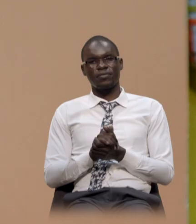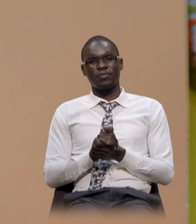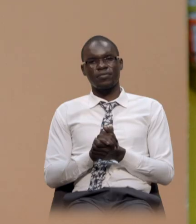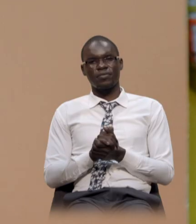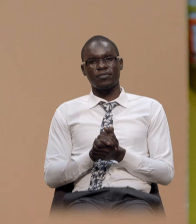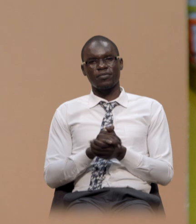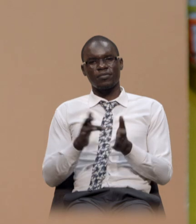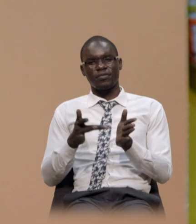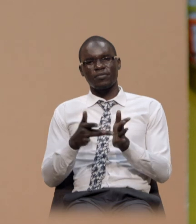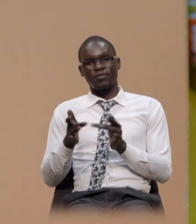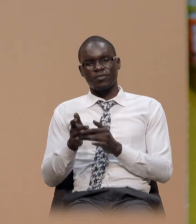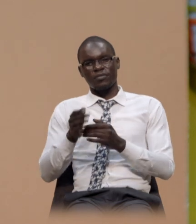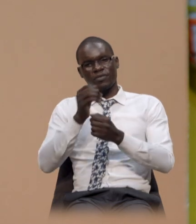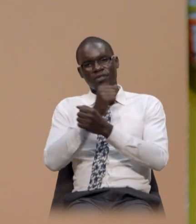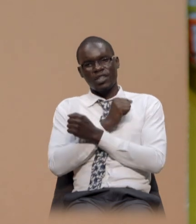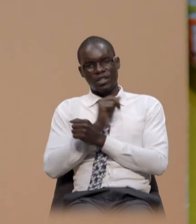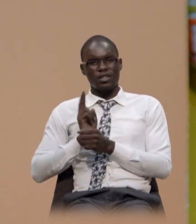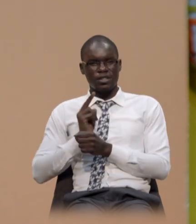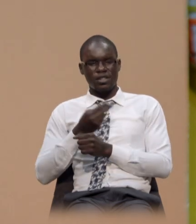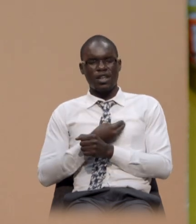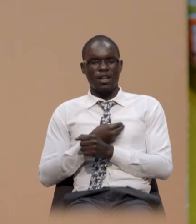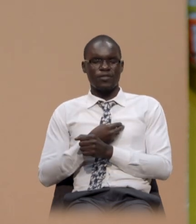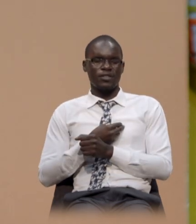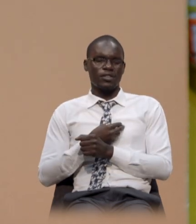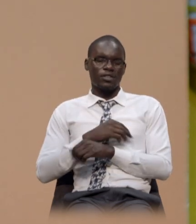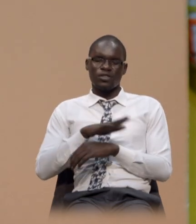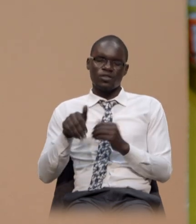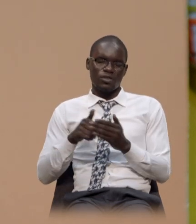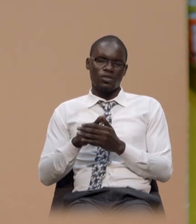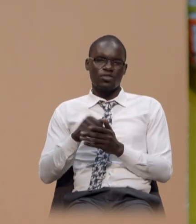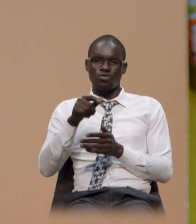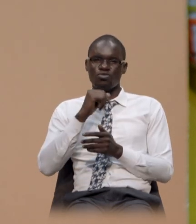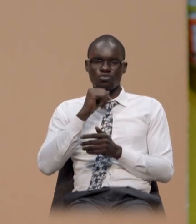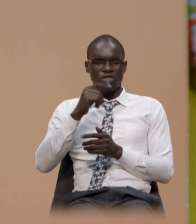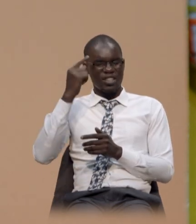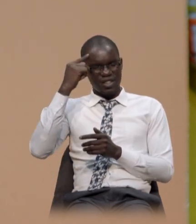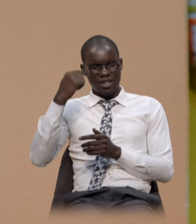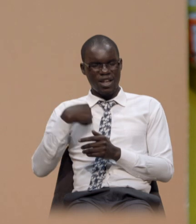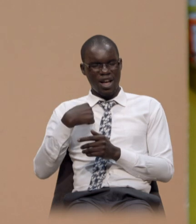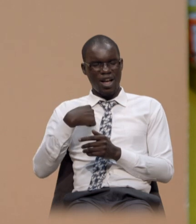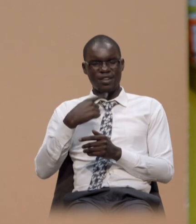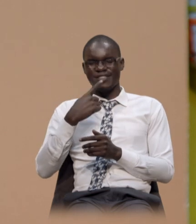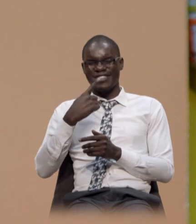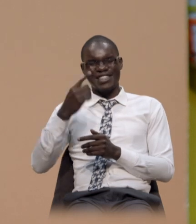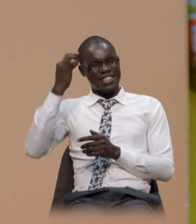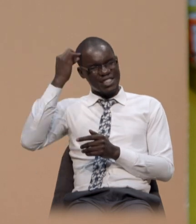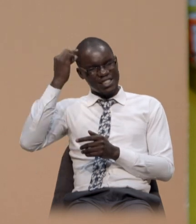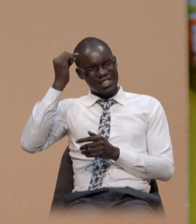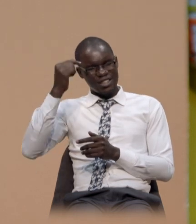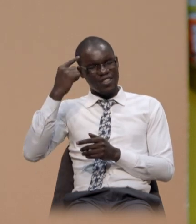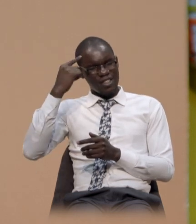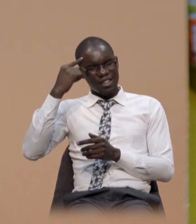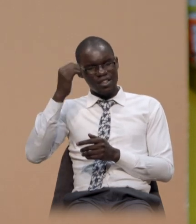Yesu hutupenda sisi sote. Ukaja usidhani wewe una nywele nyeupe kwenye kichwa ukajidhani